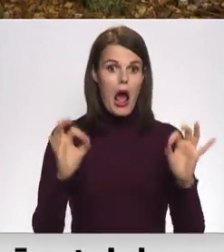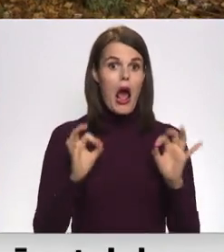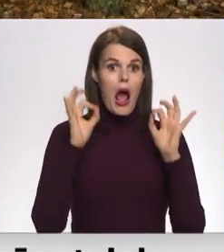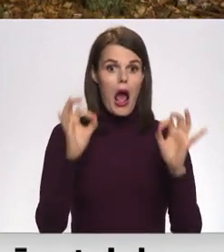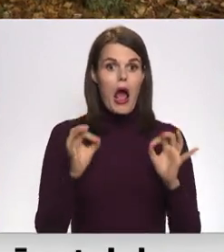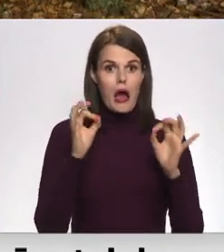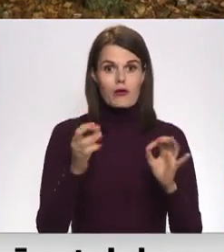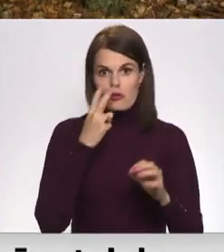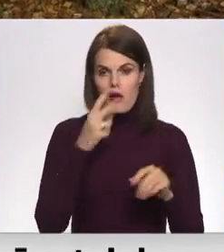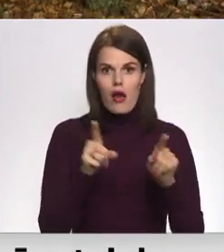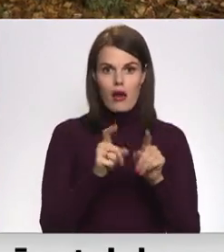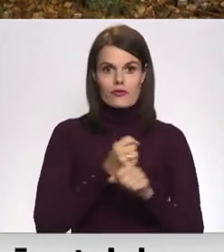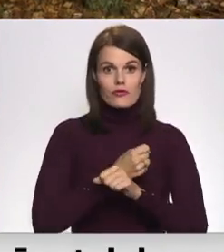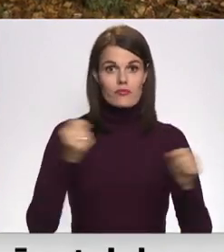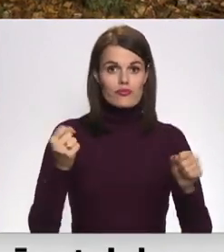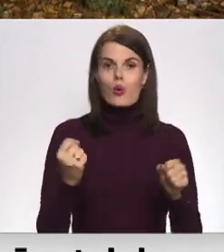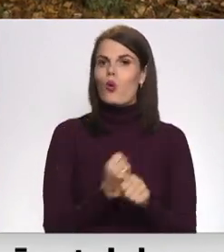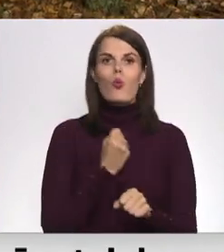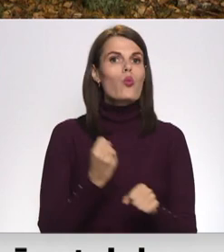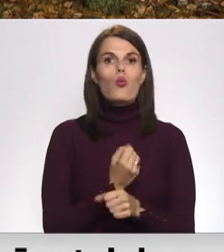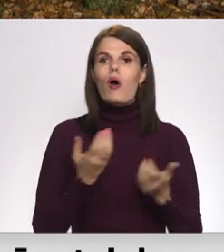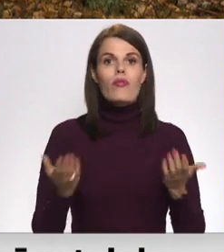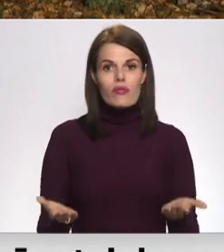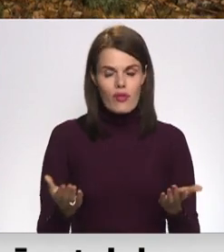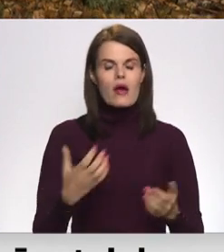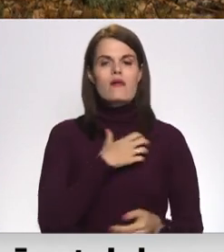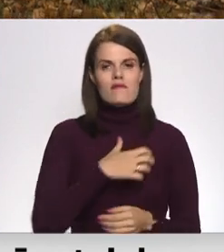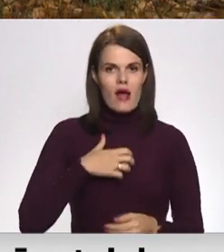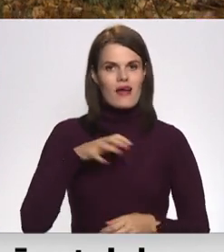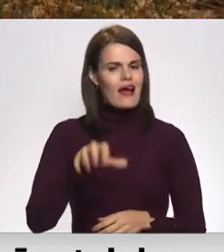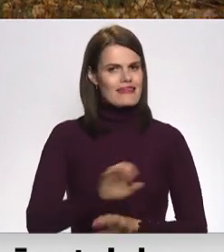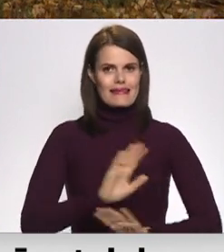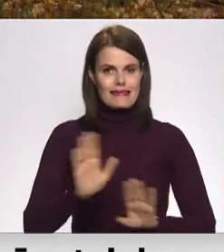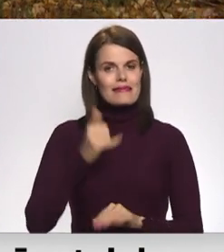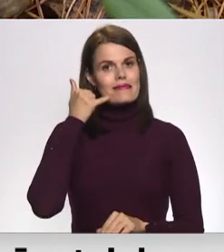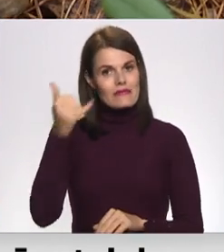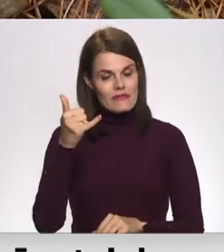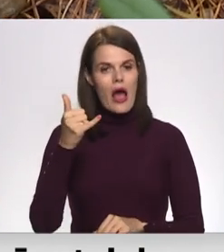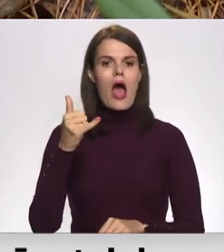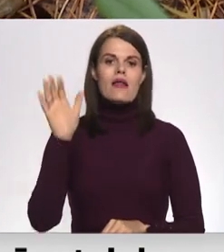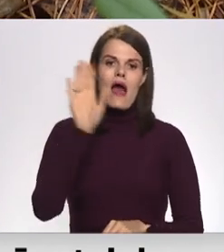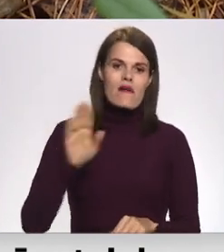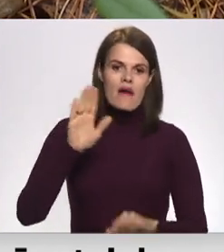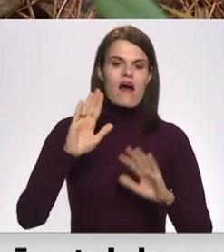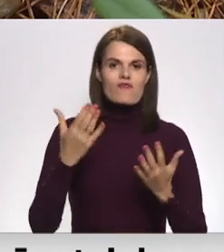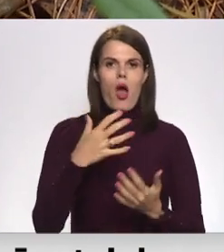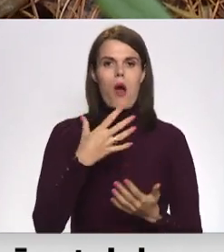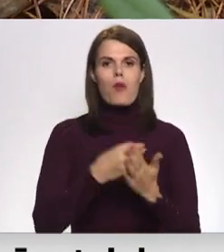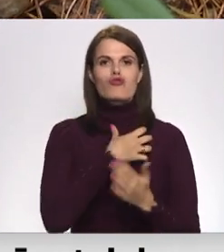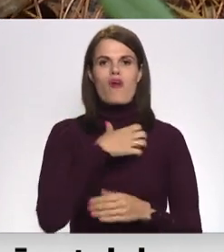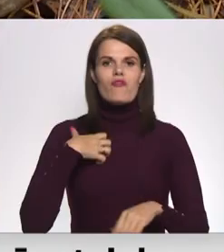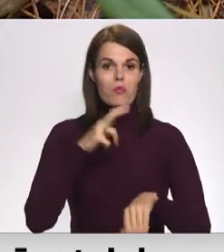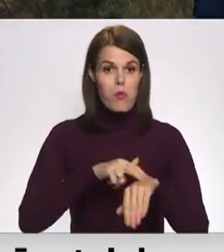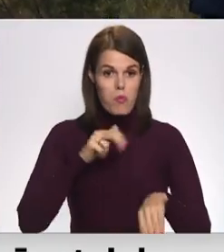izskatās pēc lādiņa. Pareiza rīcība šādā situācijā ir zvans valsts vai pašvaldības policijai. Pēc izsaukuma mežā